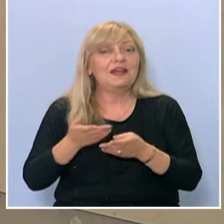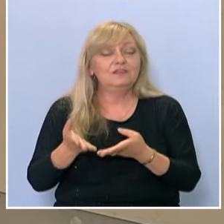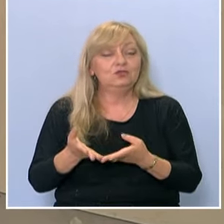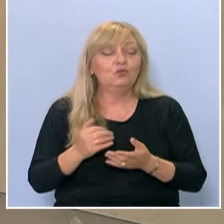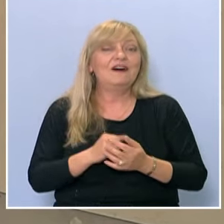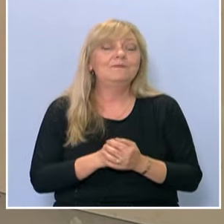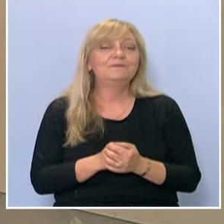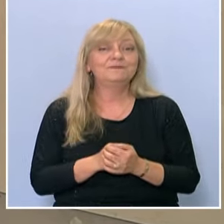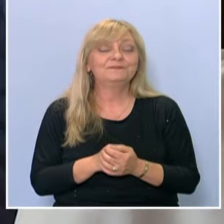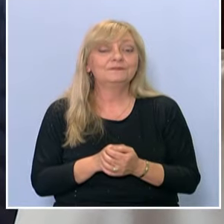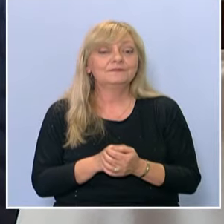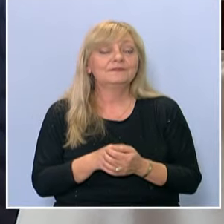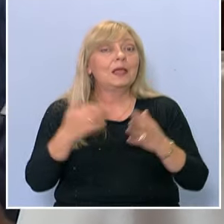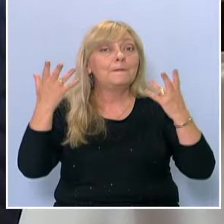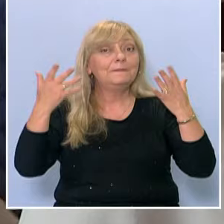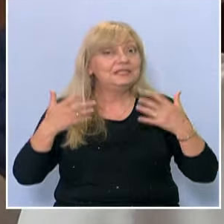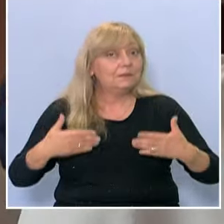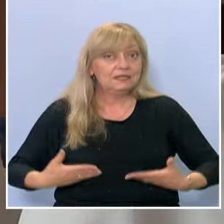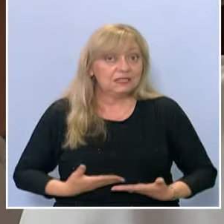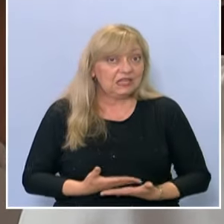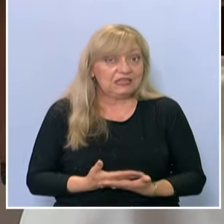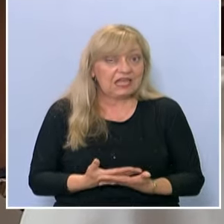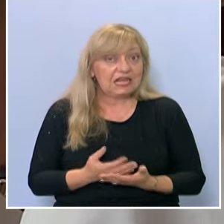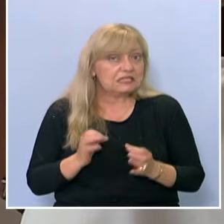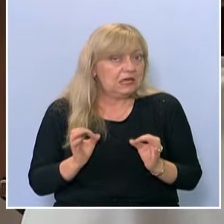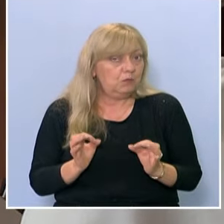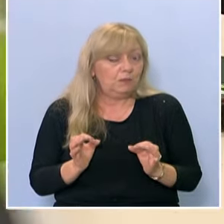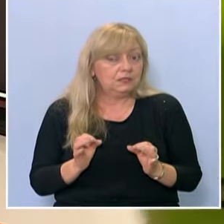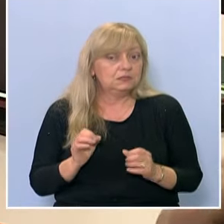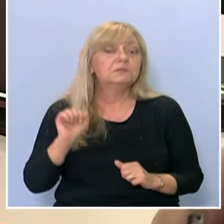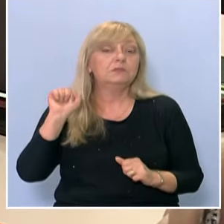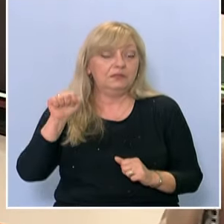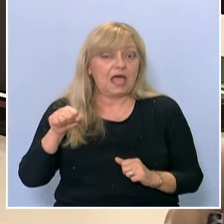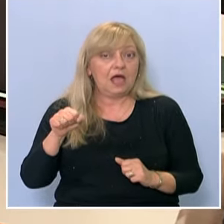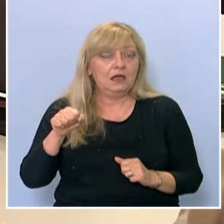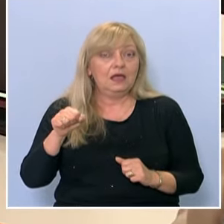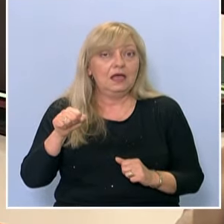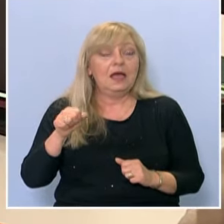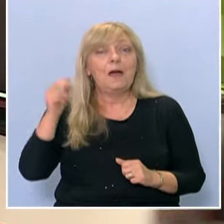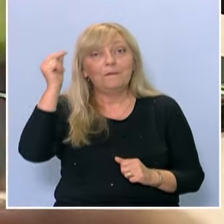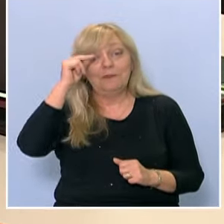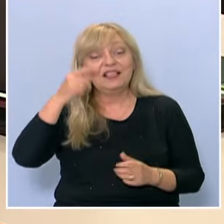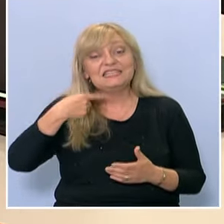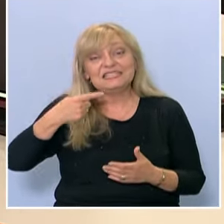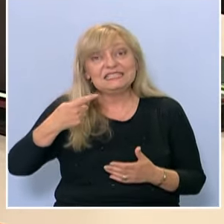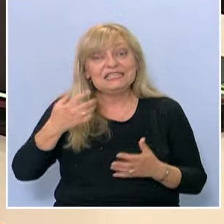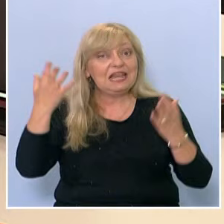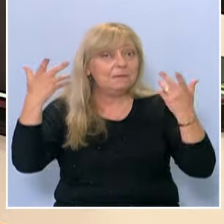не можеш да намериш. Математиката е интересна ли е по принцип? Да. Български или математика е по-трудно?